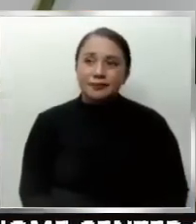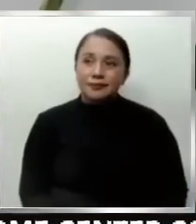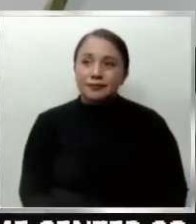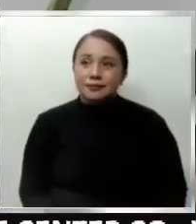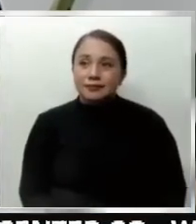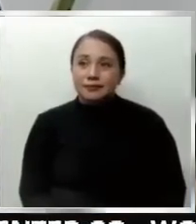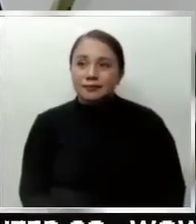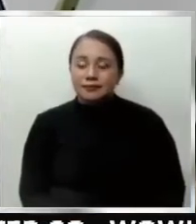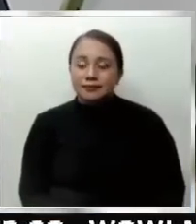emang